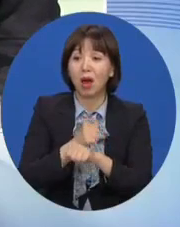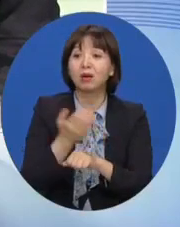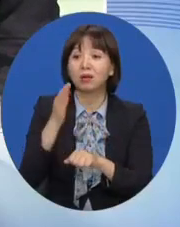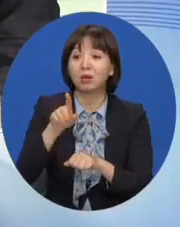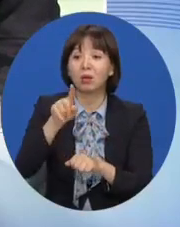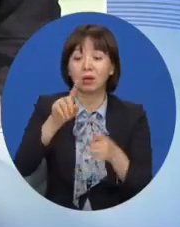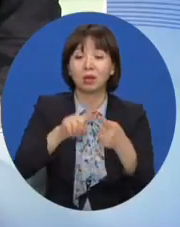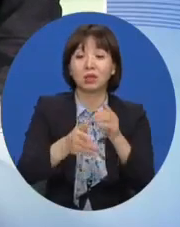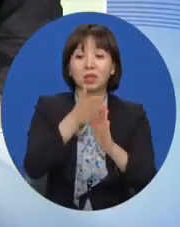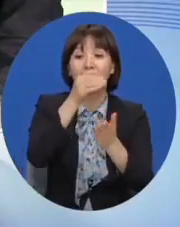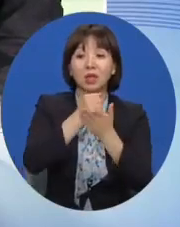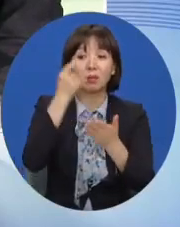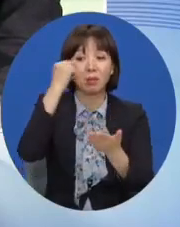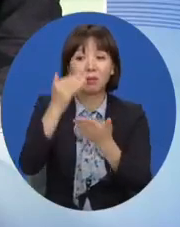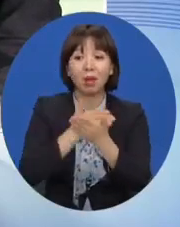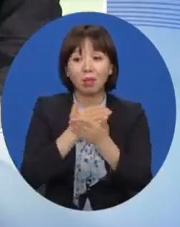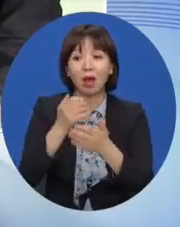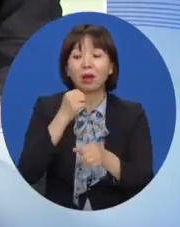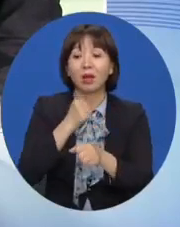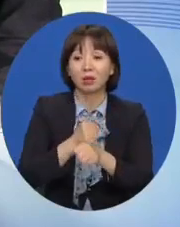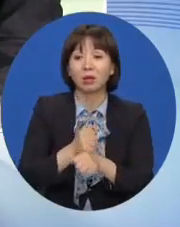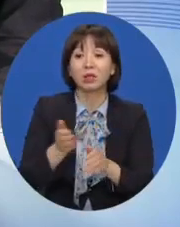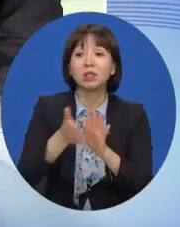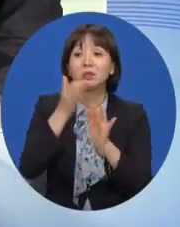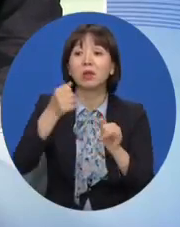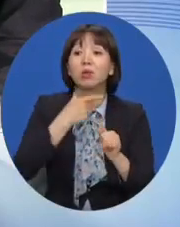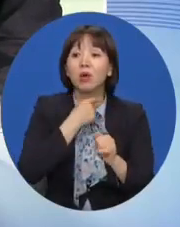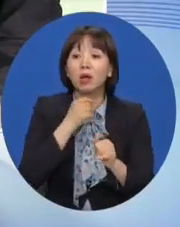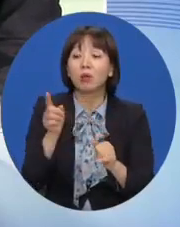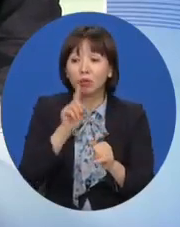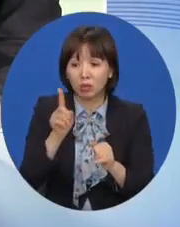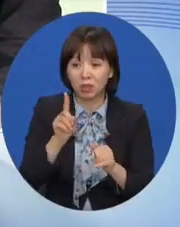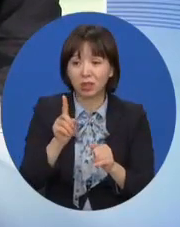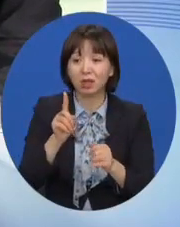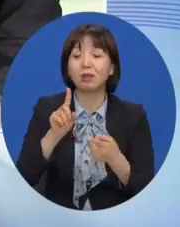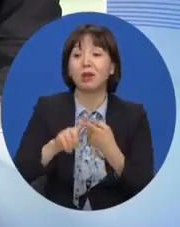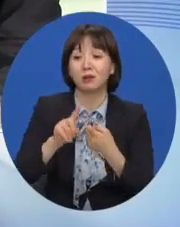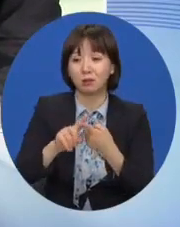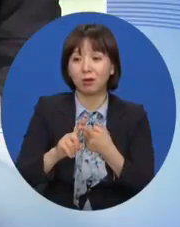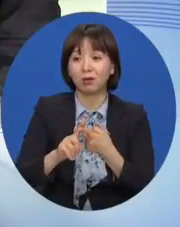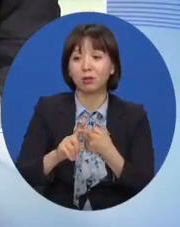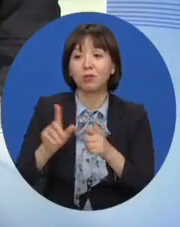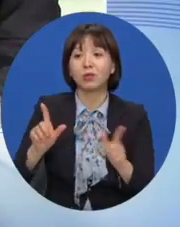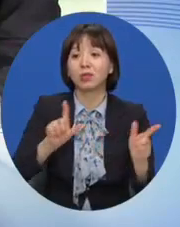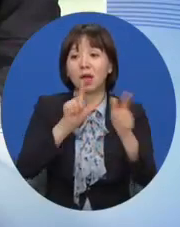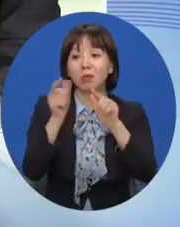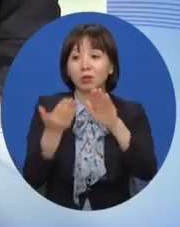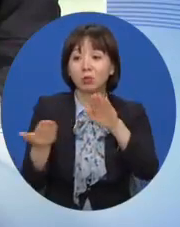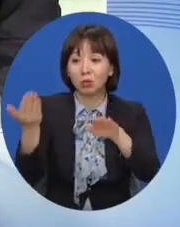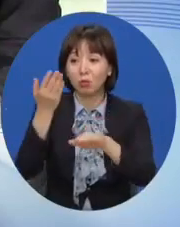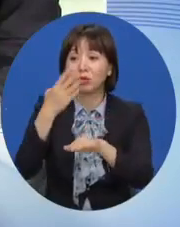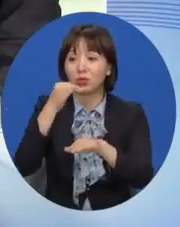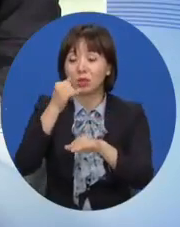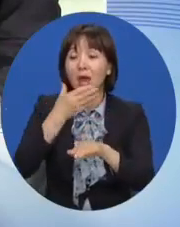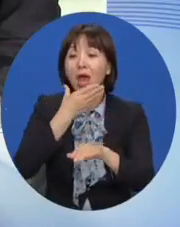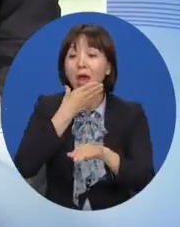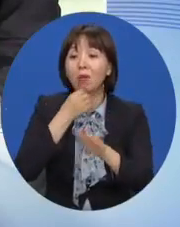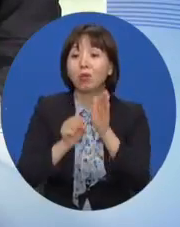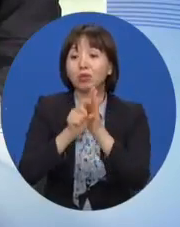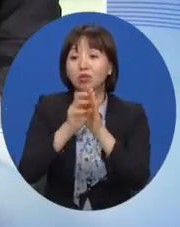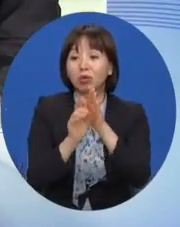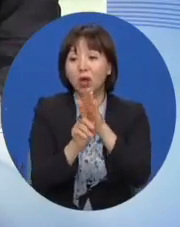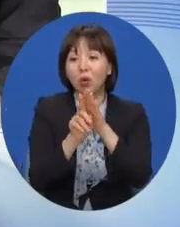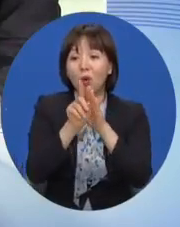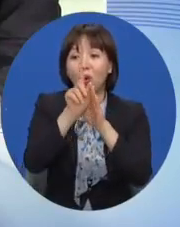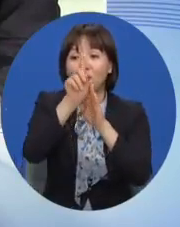시장이 판단해서 시민이 가려운 것이 무엇인지, 시민이 요구하신 것이 무엇인지, 삶의 질을 높이는 어떤 이런 행복지가 높아지는